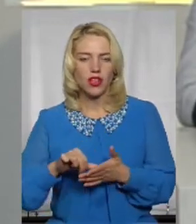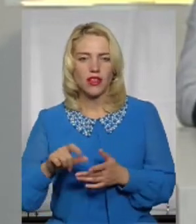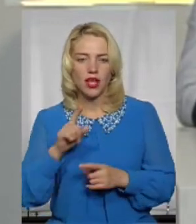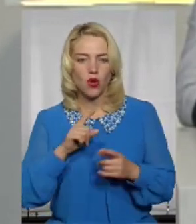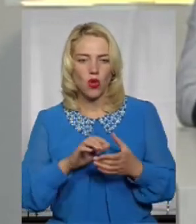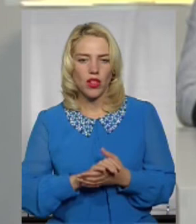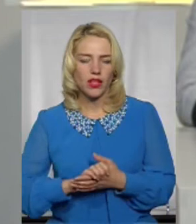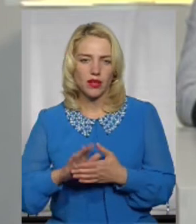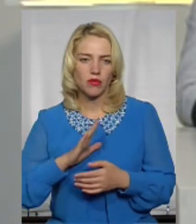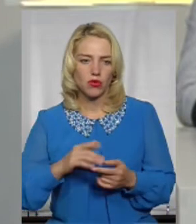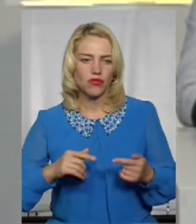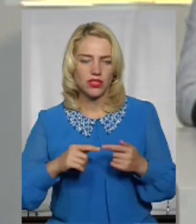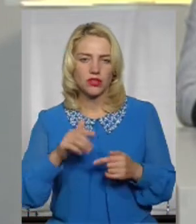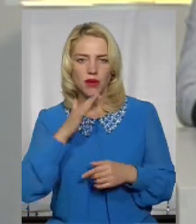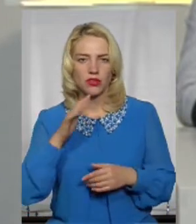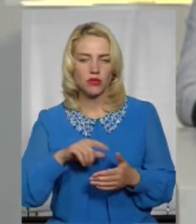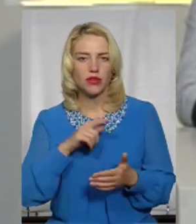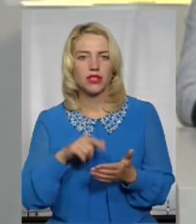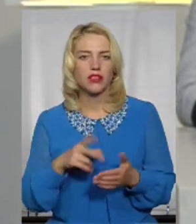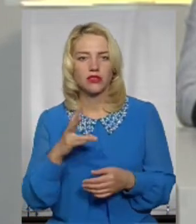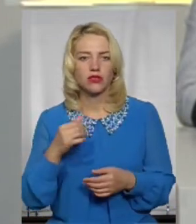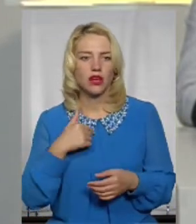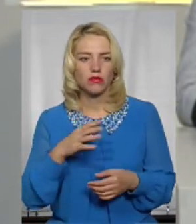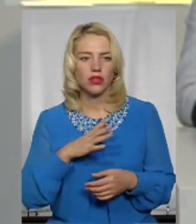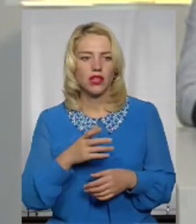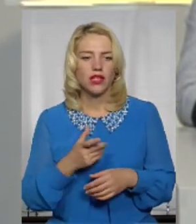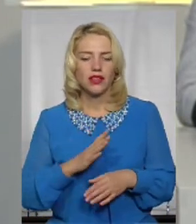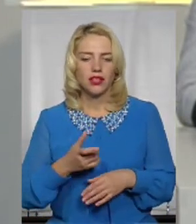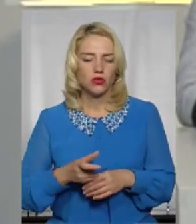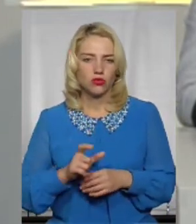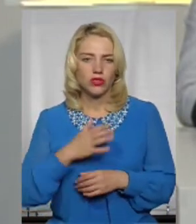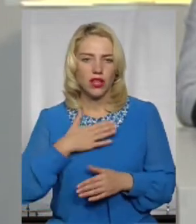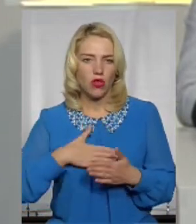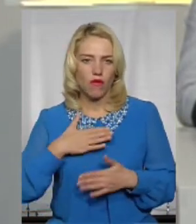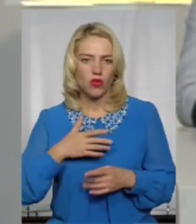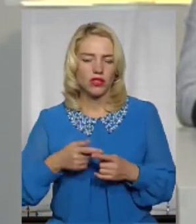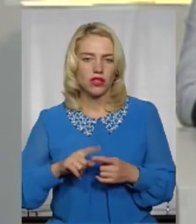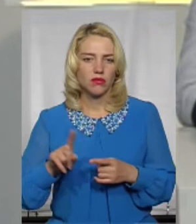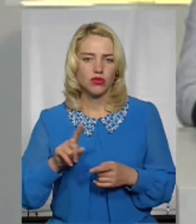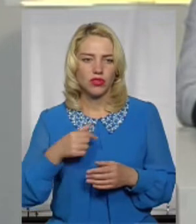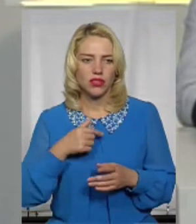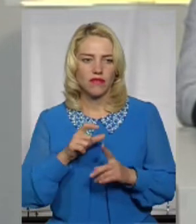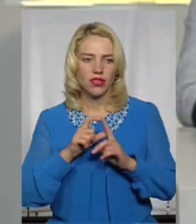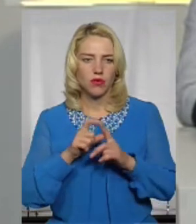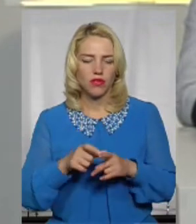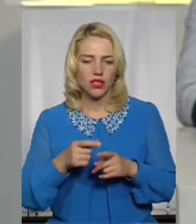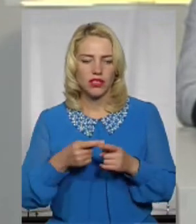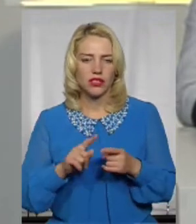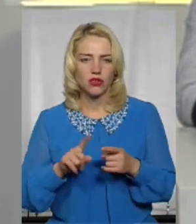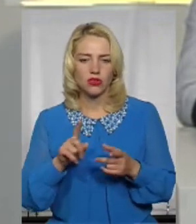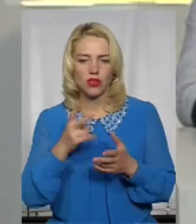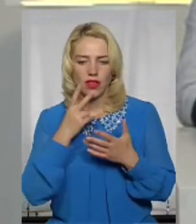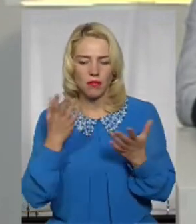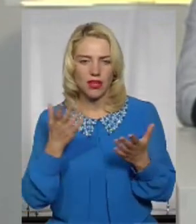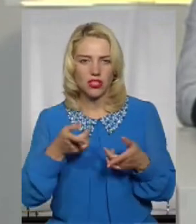були визначені багато питань, але я була, в принципі, не дуже задоволена тим, що я доповідала про те, чого не бачила в